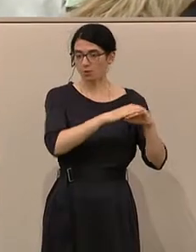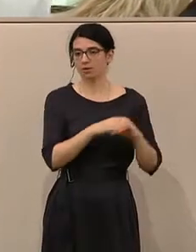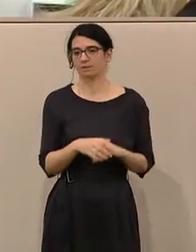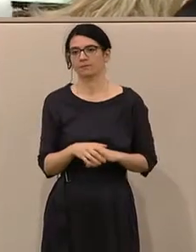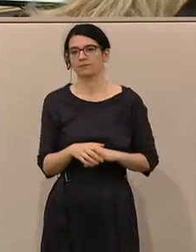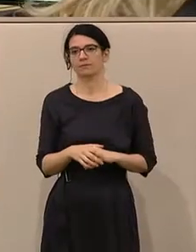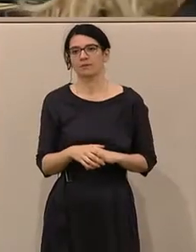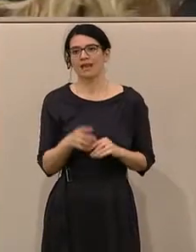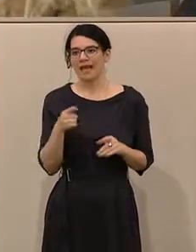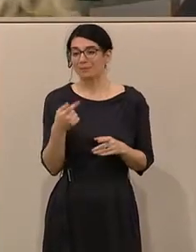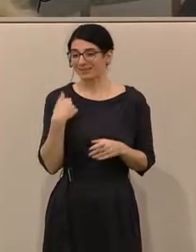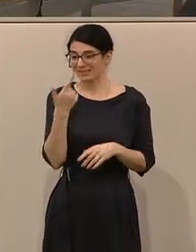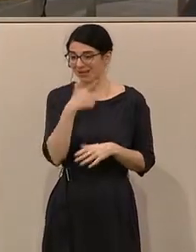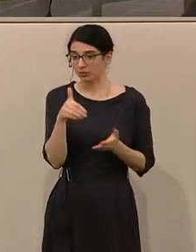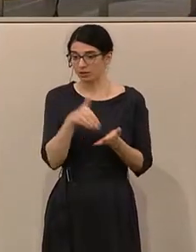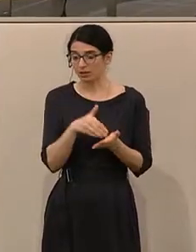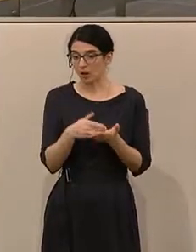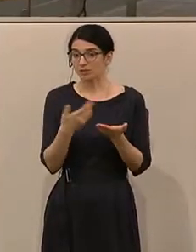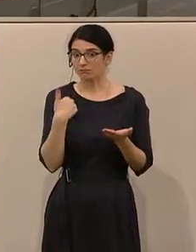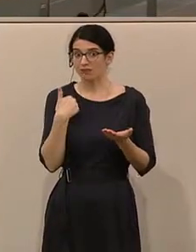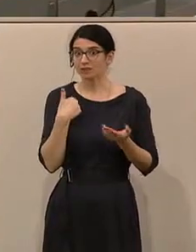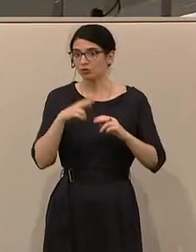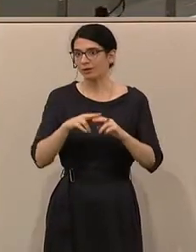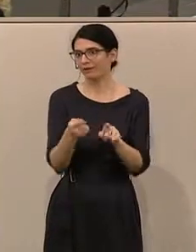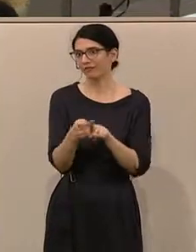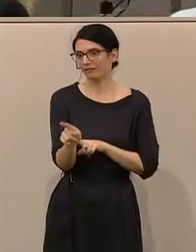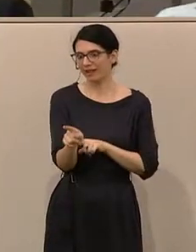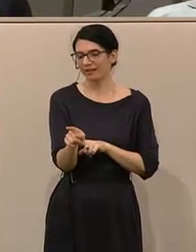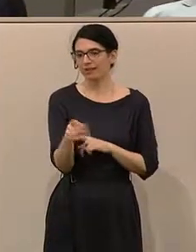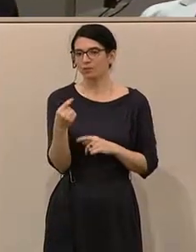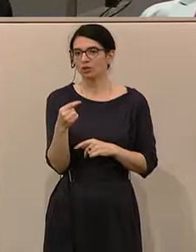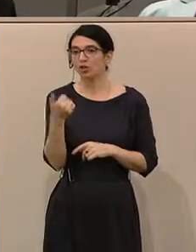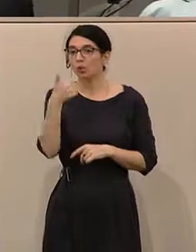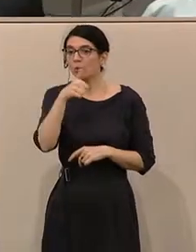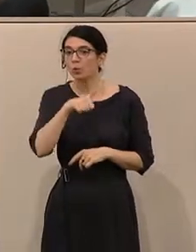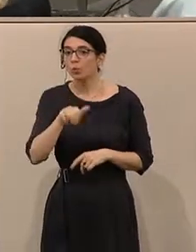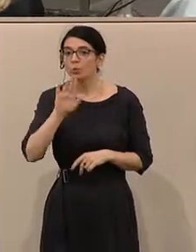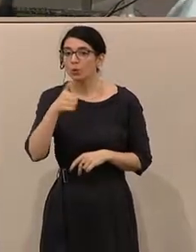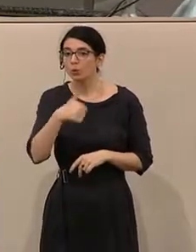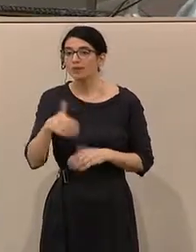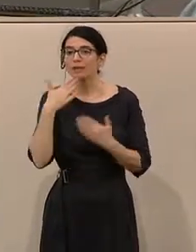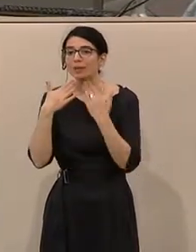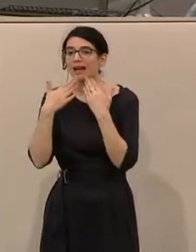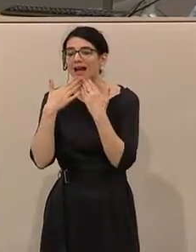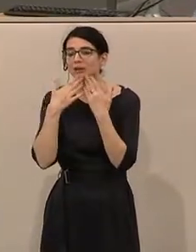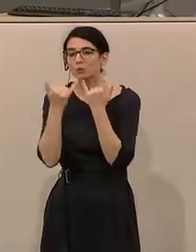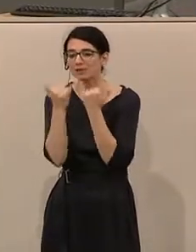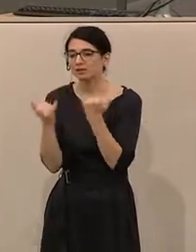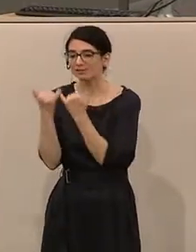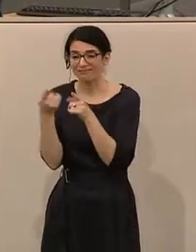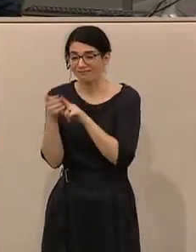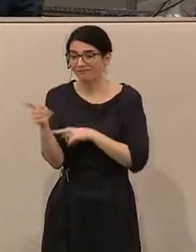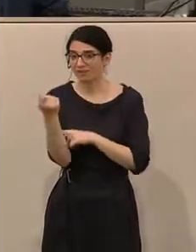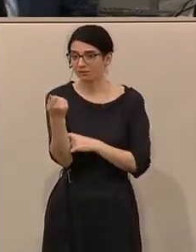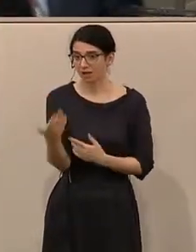Seite fehlen diese 200.000 Euro den über 100 Frauenberatungseinrichtungen in diesem Land, wo Sie